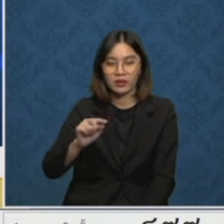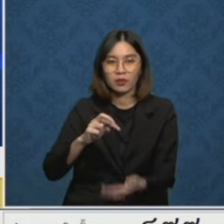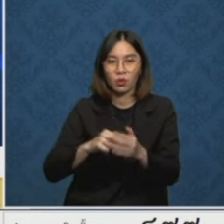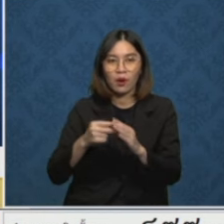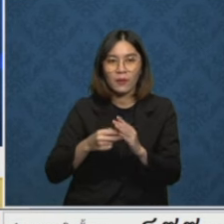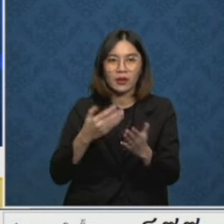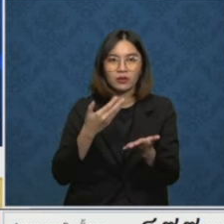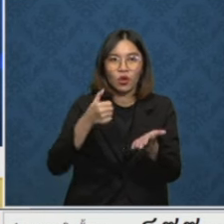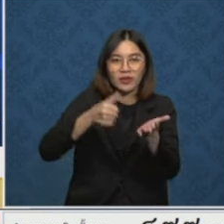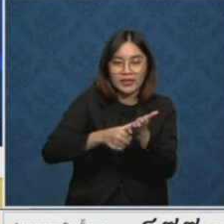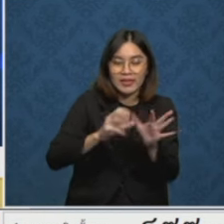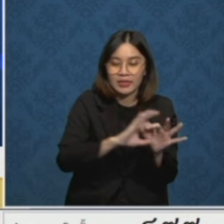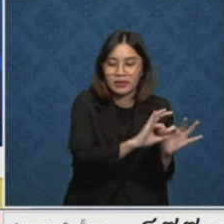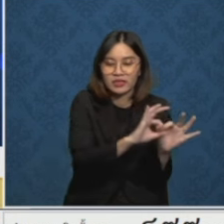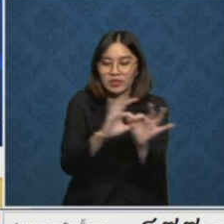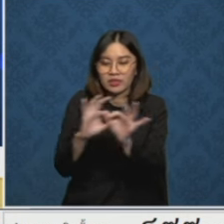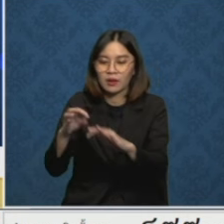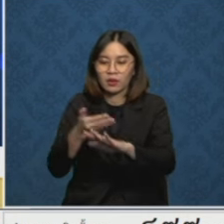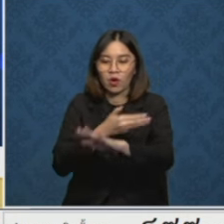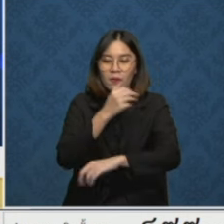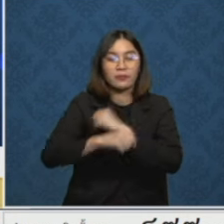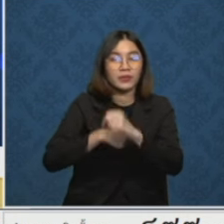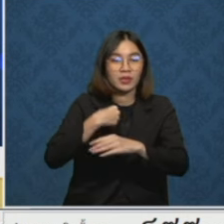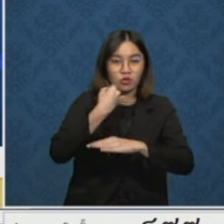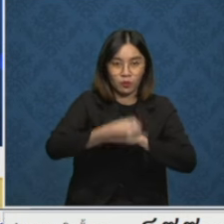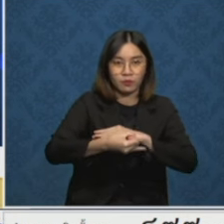องก่อหนี้ผูกพันไว้ก่อนสิ้นปี